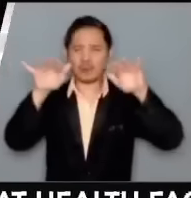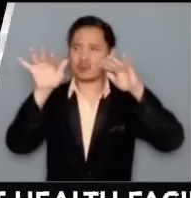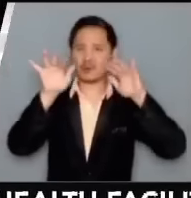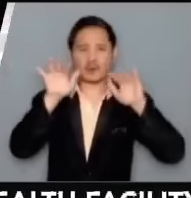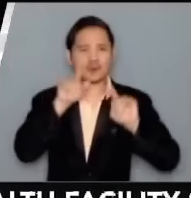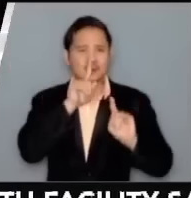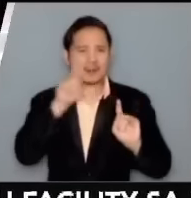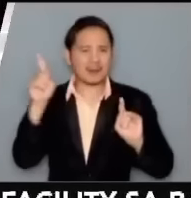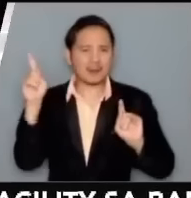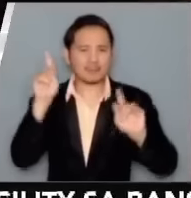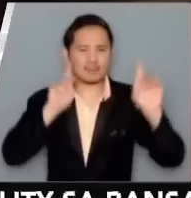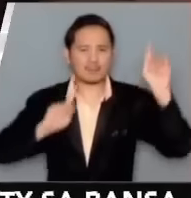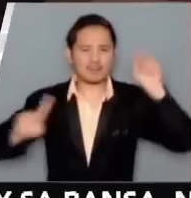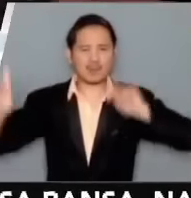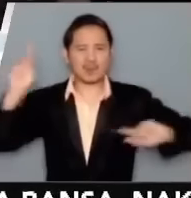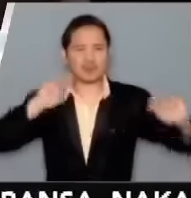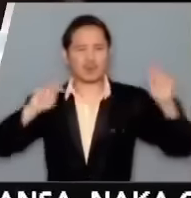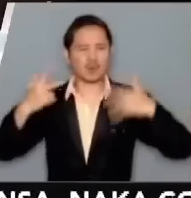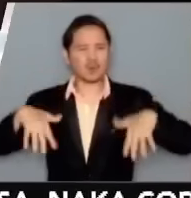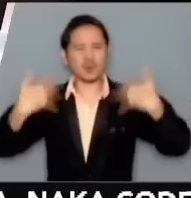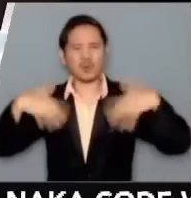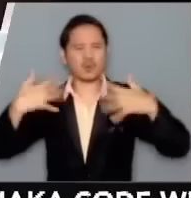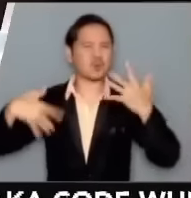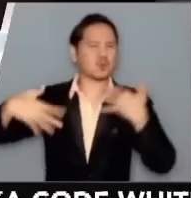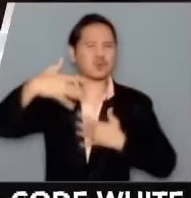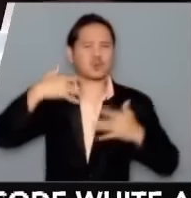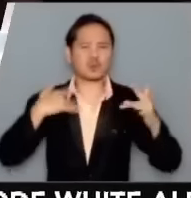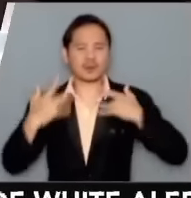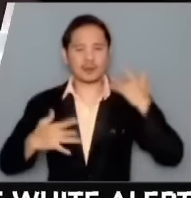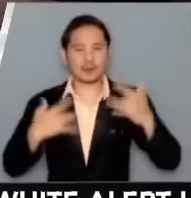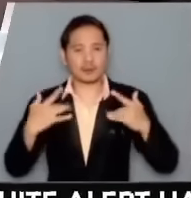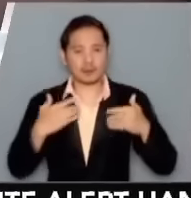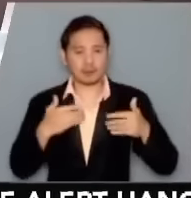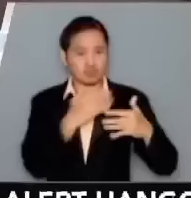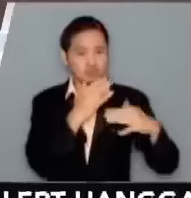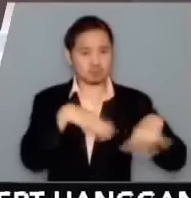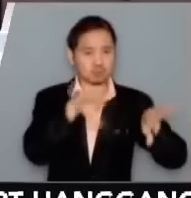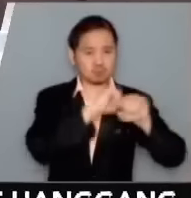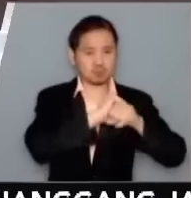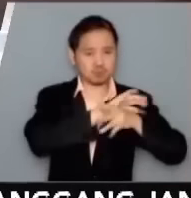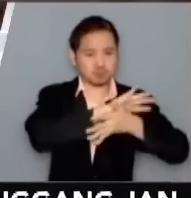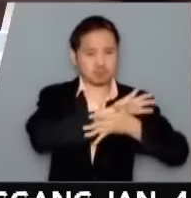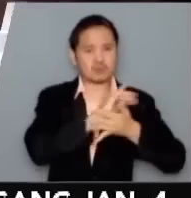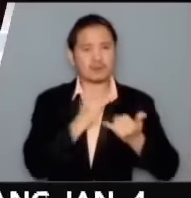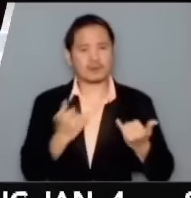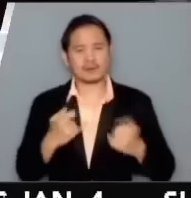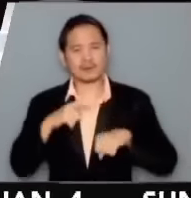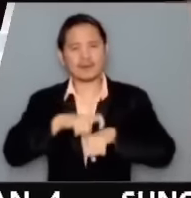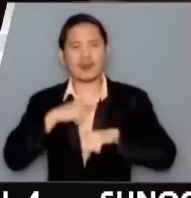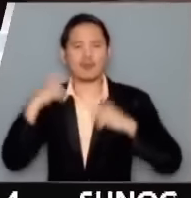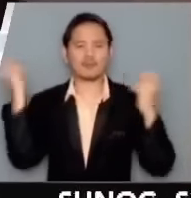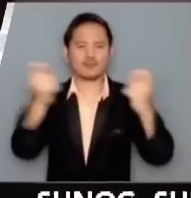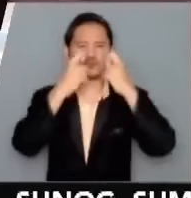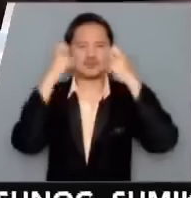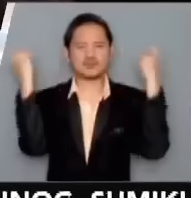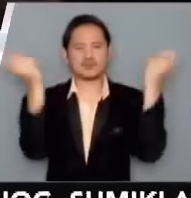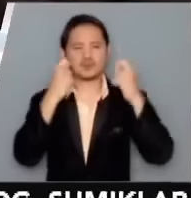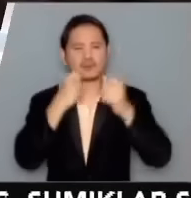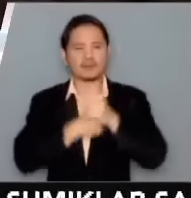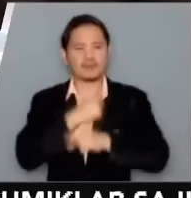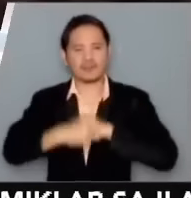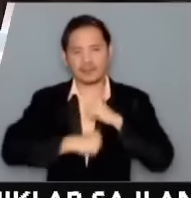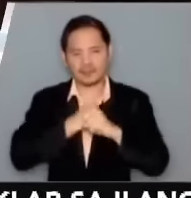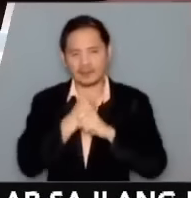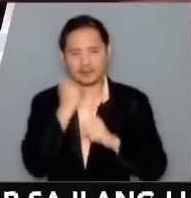after the pandemic, talagang sabik na yung mga tao na alam mo yung mag-celebrate ng countdown, ng sama-sama.